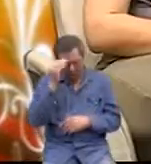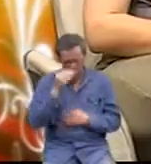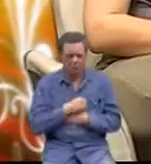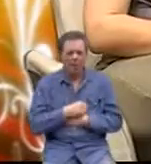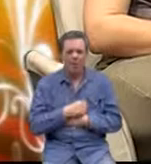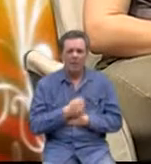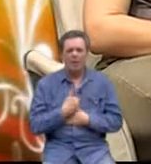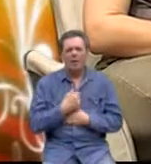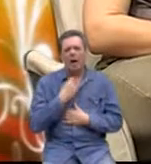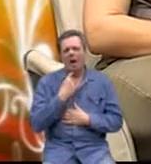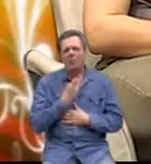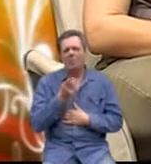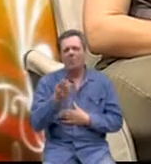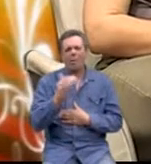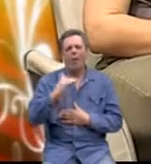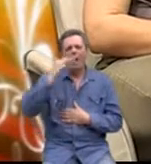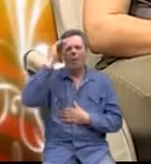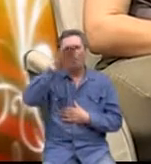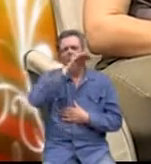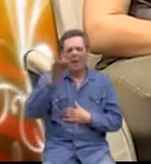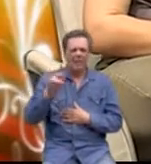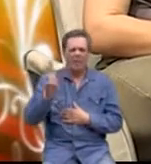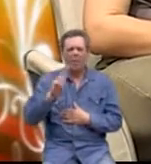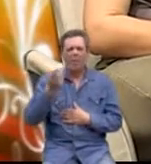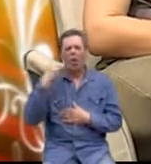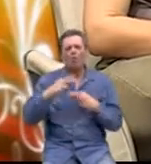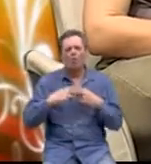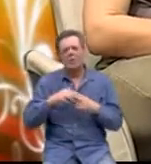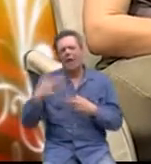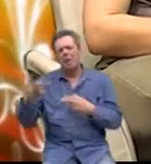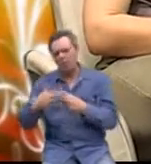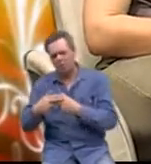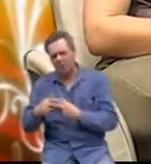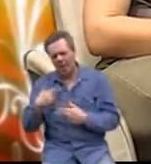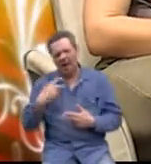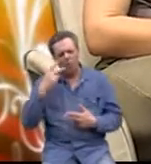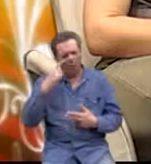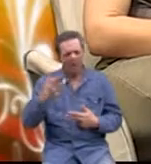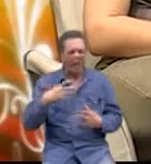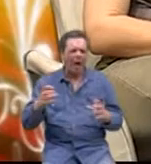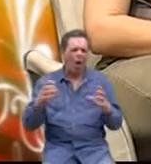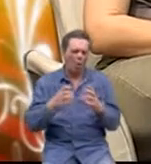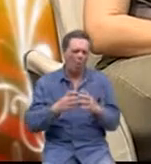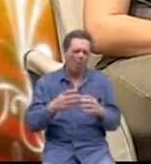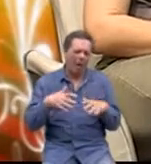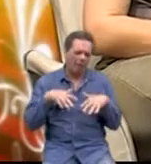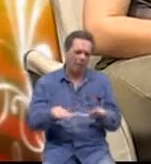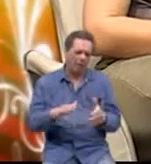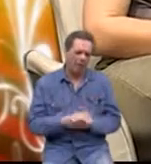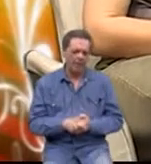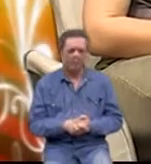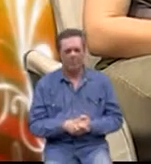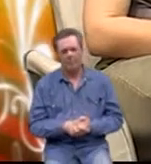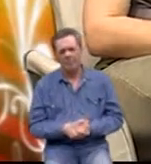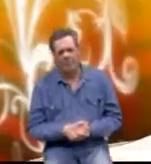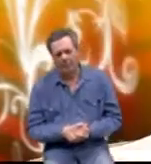kažem, meni je ovo na nekoj višoj razini. Nije to od susjeda do susjeda, nego baš kao grupa ljudi da djelujemo. Tako je. kao grupa ljudi,